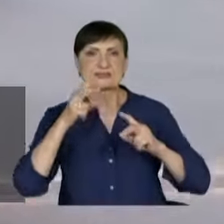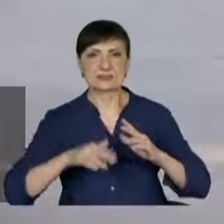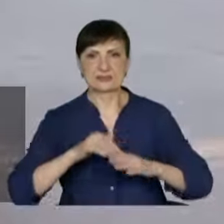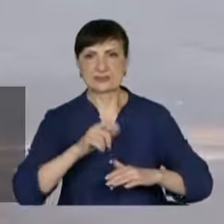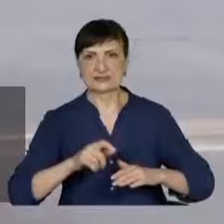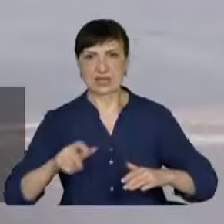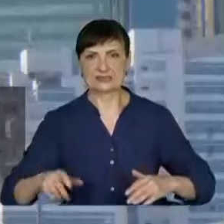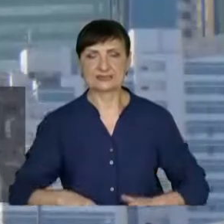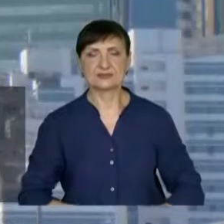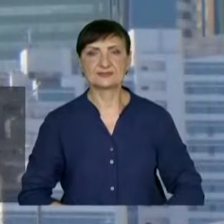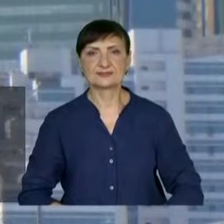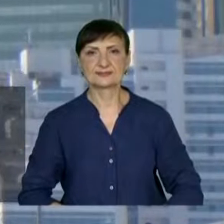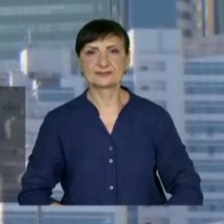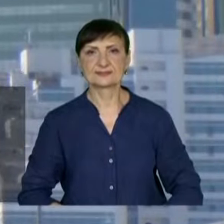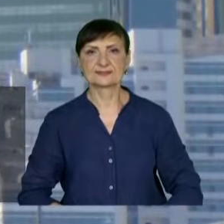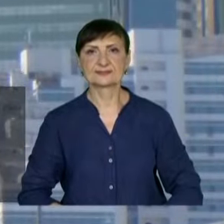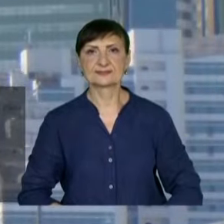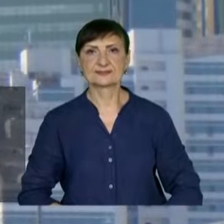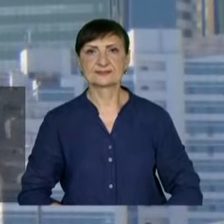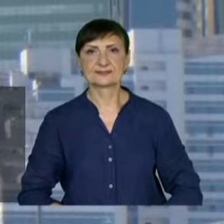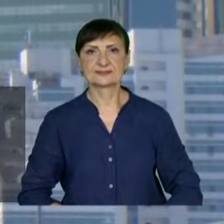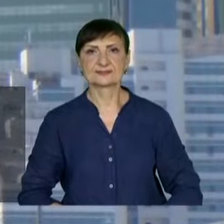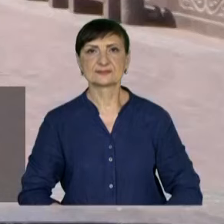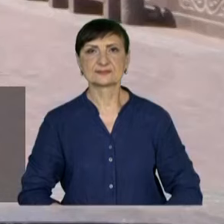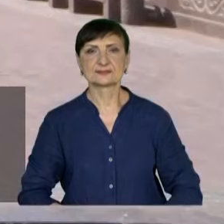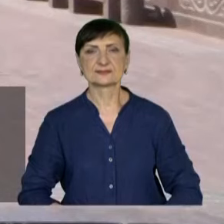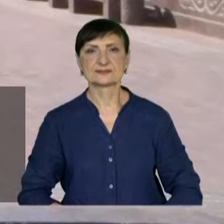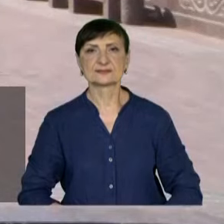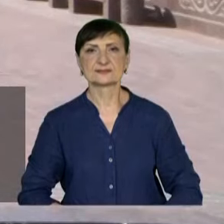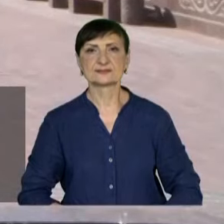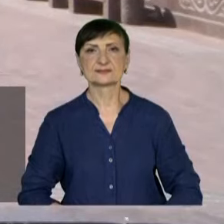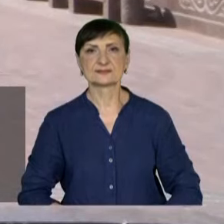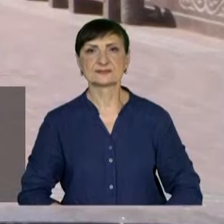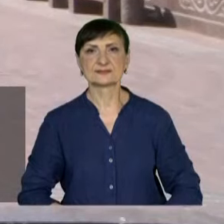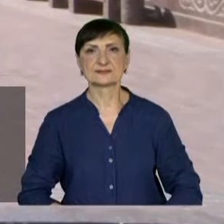специалистами. Асимжан Жазбаева, Нурлан Утиген, Дастан Темирбекулы, телеканал Алматы, Астана.